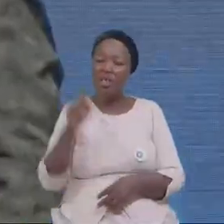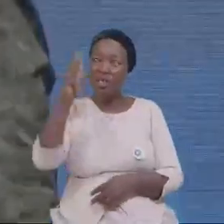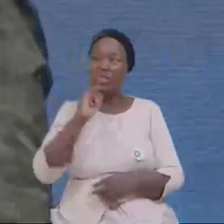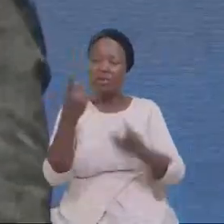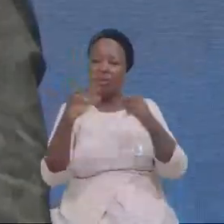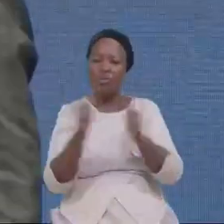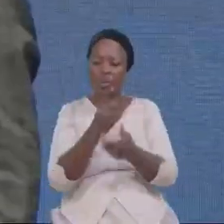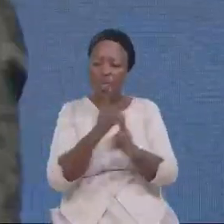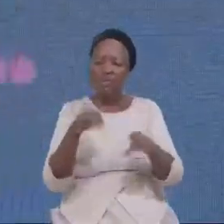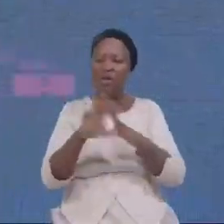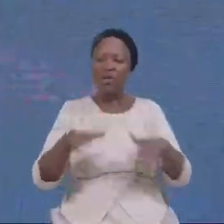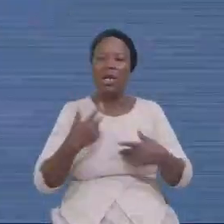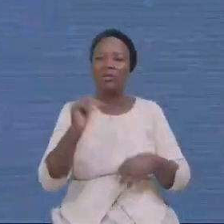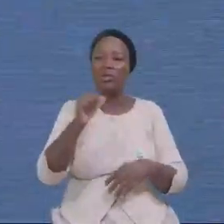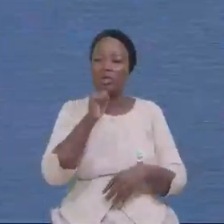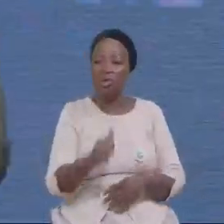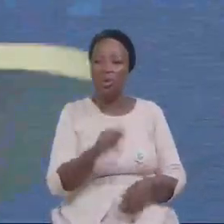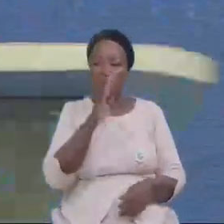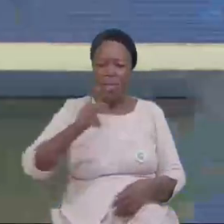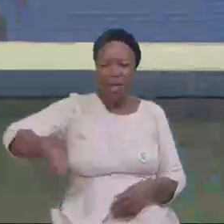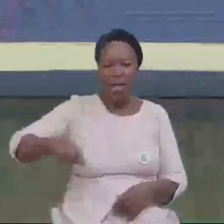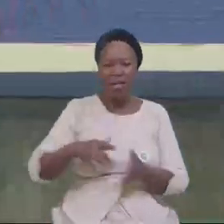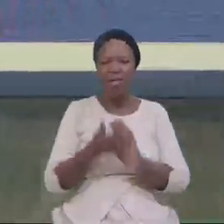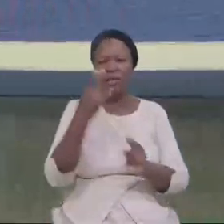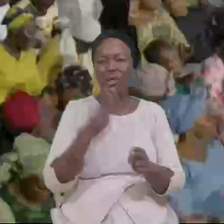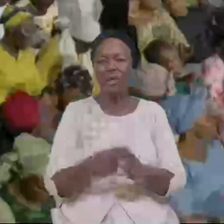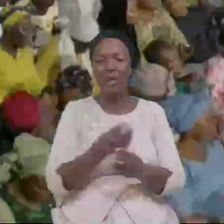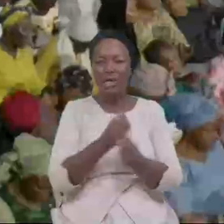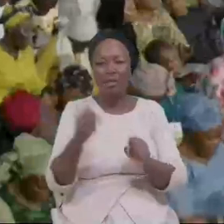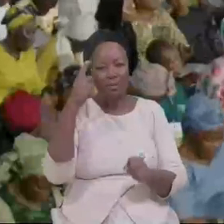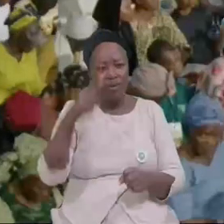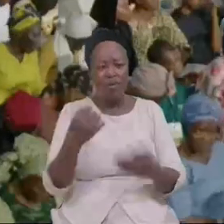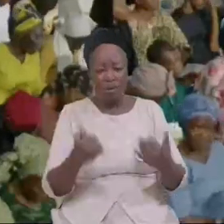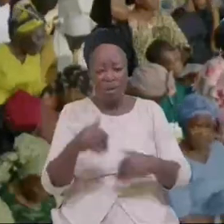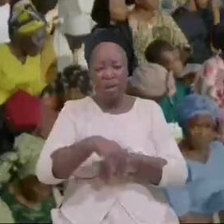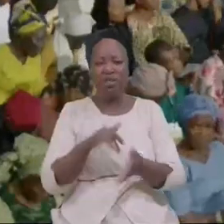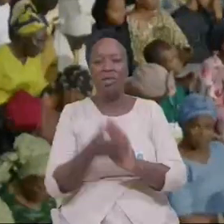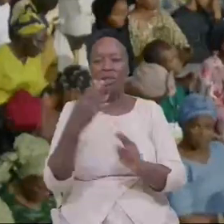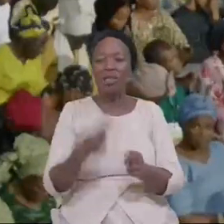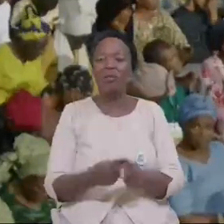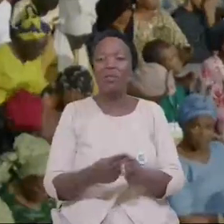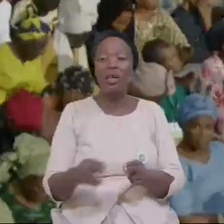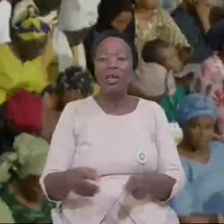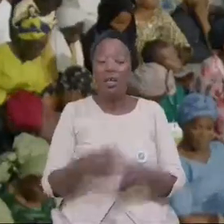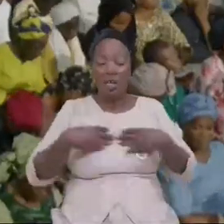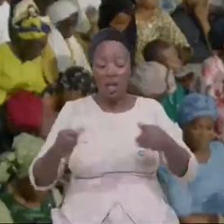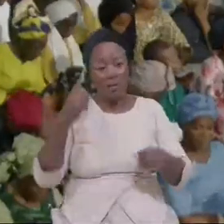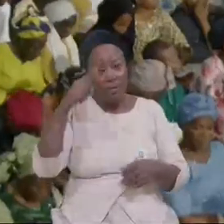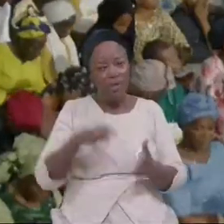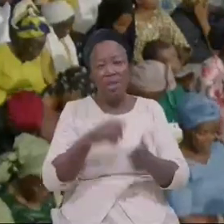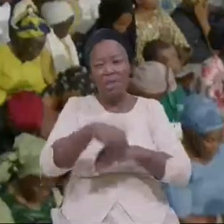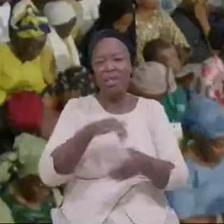il ne tardera pas. Le salut pour toi ce soir, la guérison pour toi ce soir,